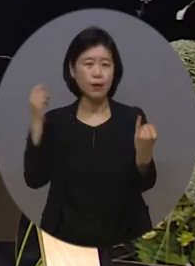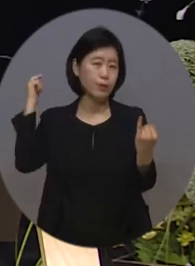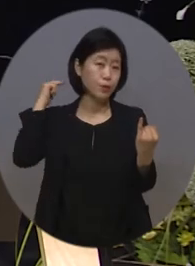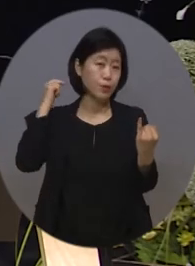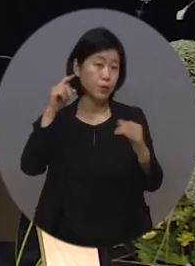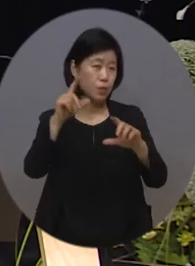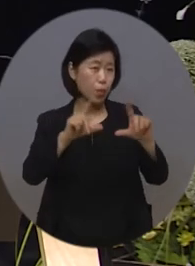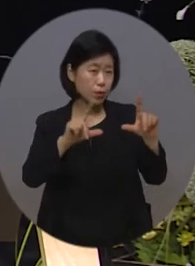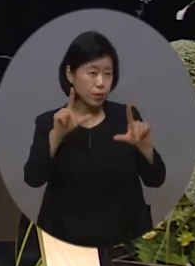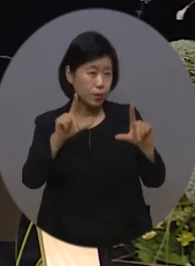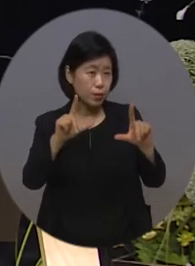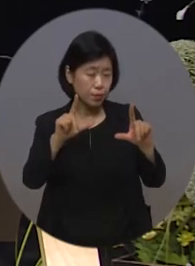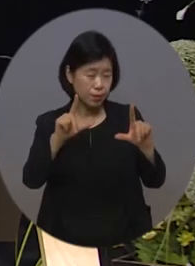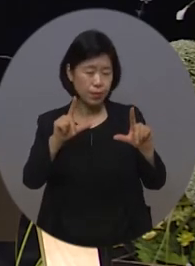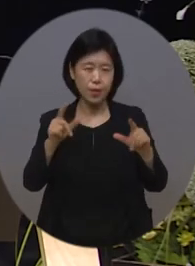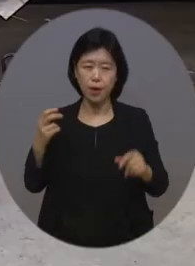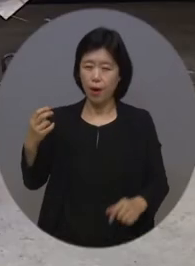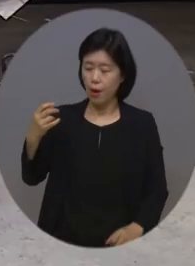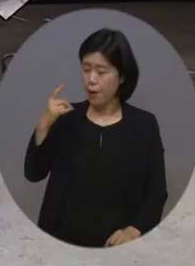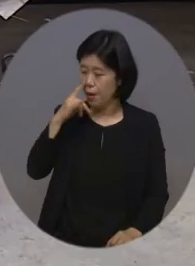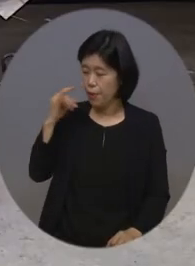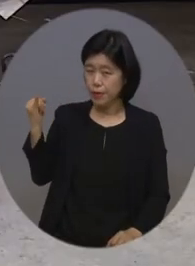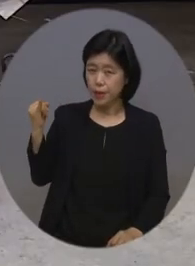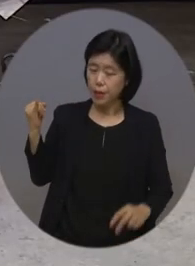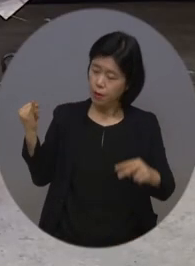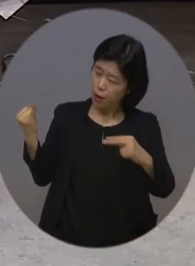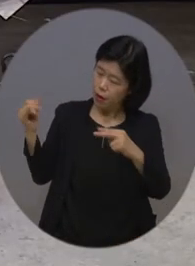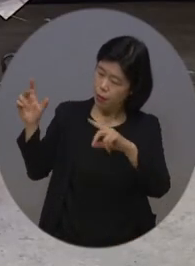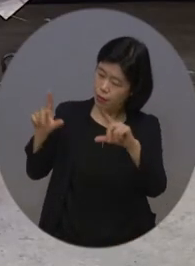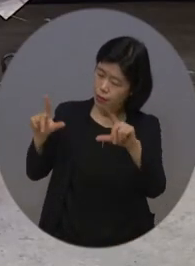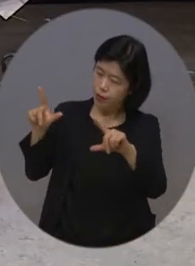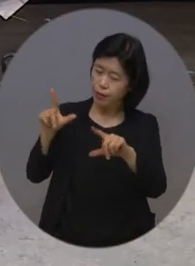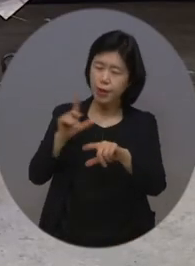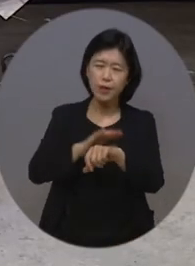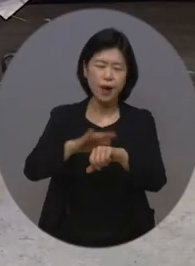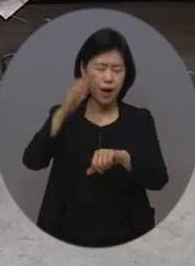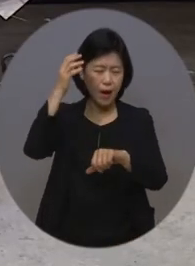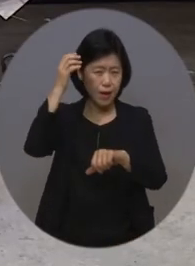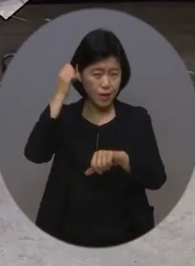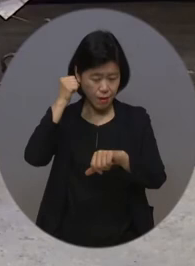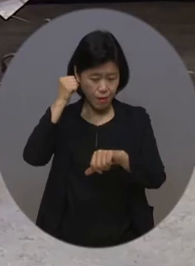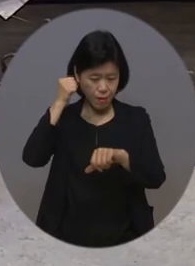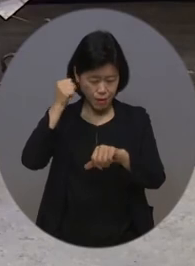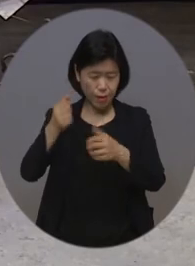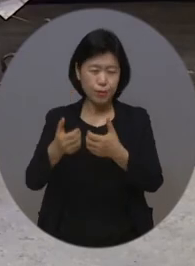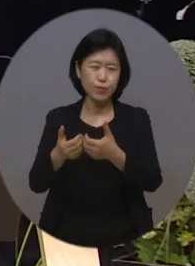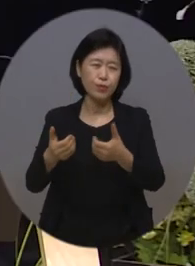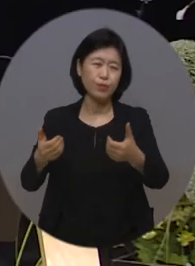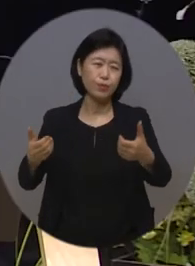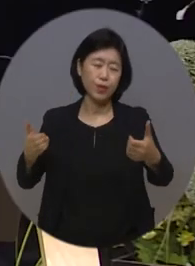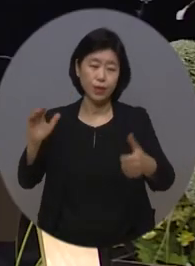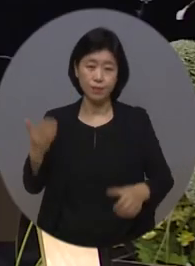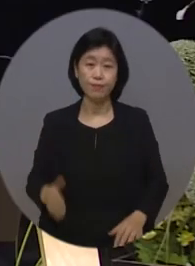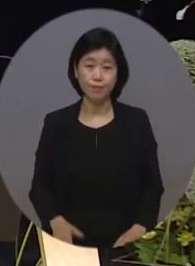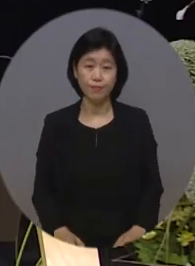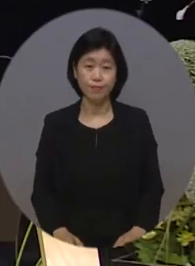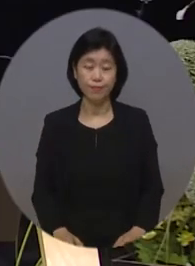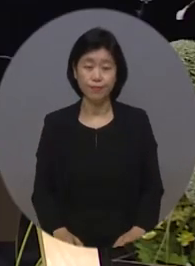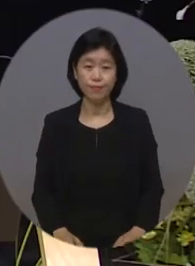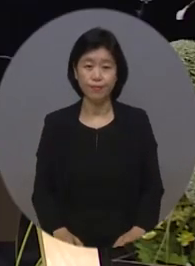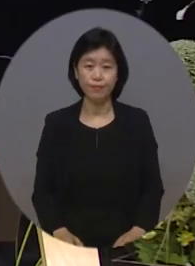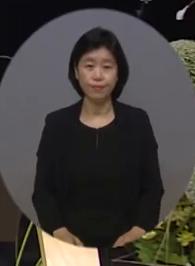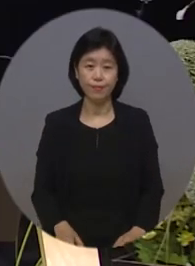잔상에 저장하였기 때문입니다. 이제 서로가 간직하는 다짐이 데칼코마니처럼 같은